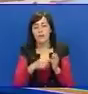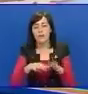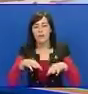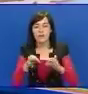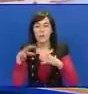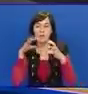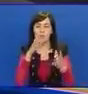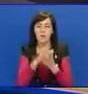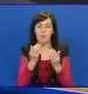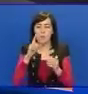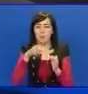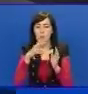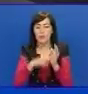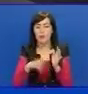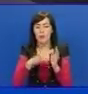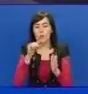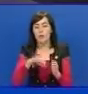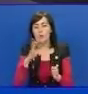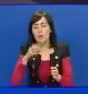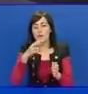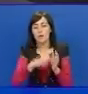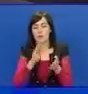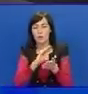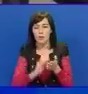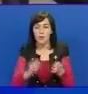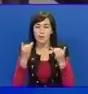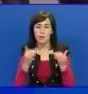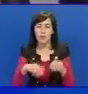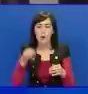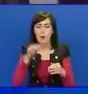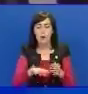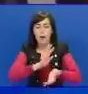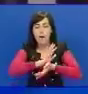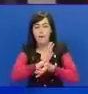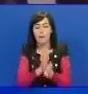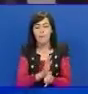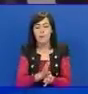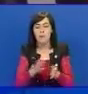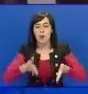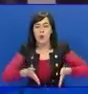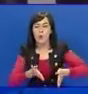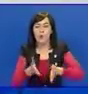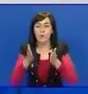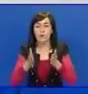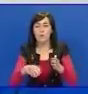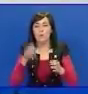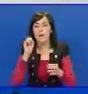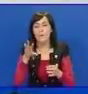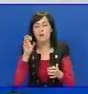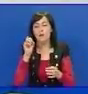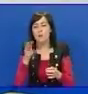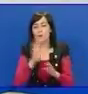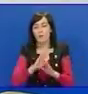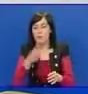автокөлік болса, биыл 189.583 тіркеліп отыр. Онсызда кептелістен кендемес көшелерімізде бағдаршамдардың